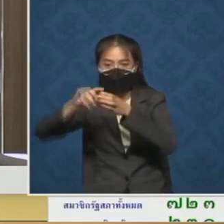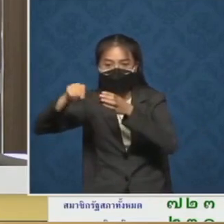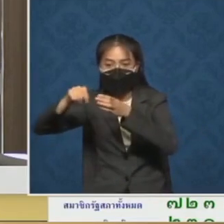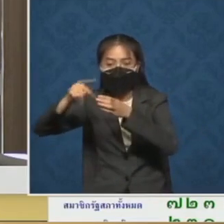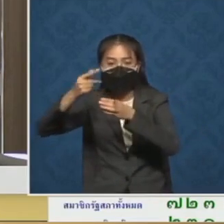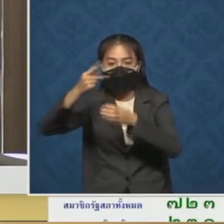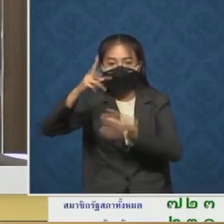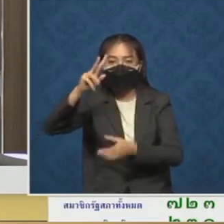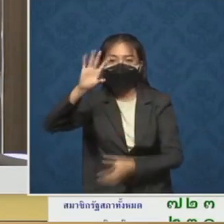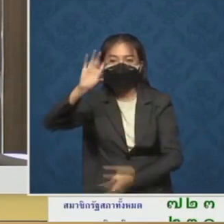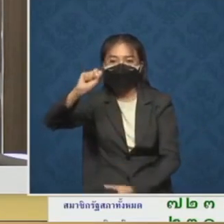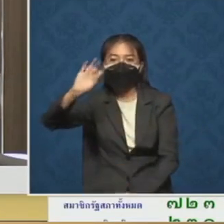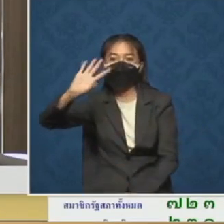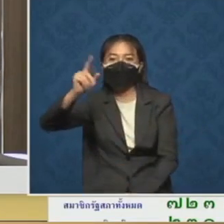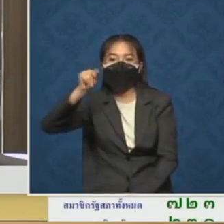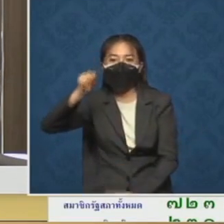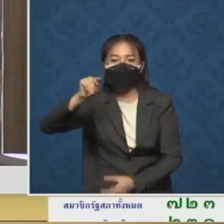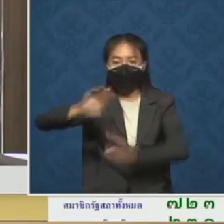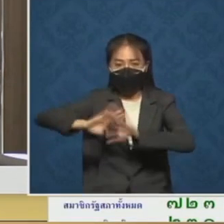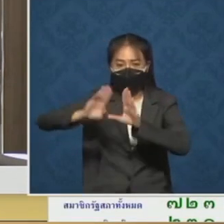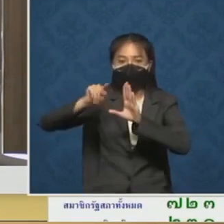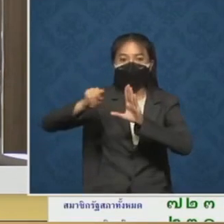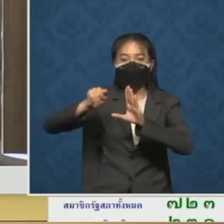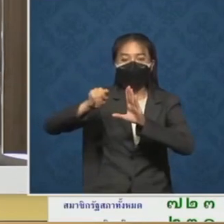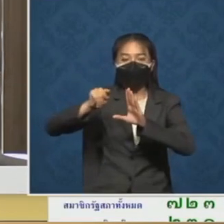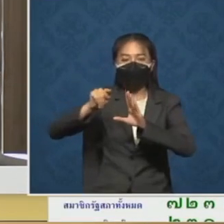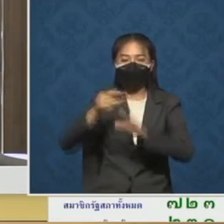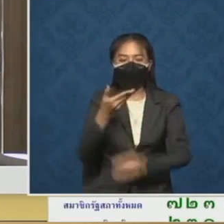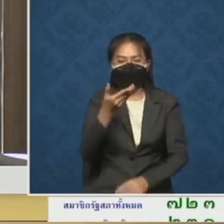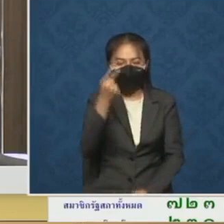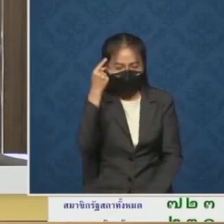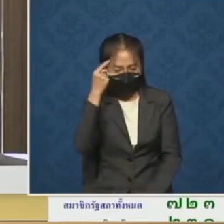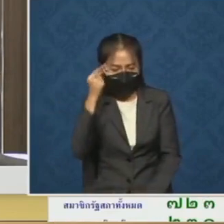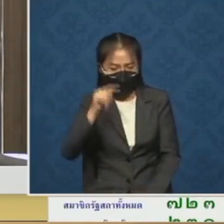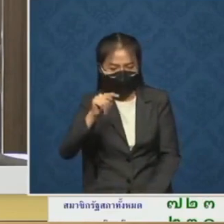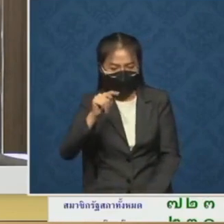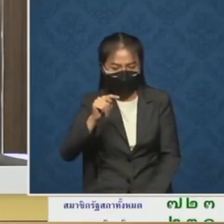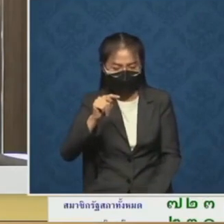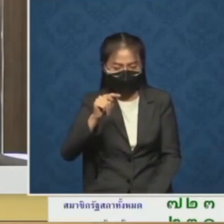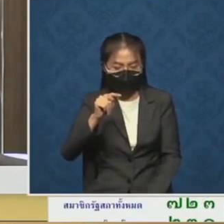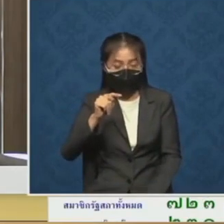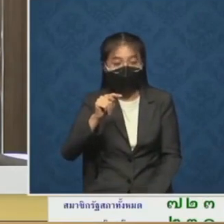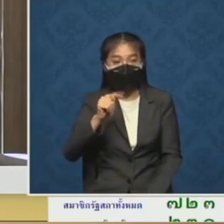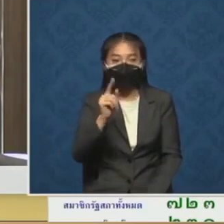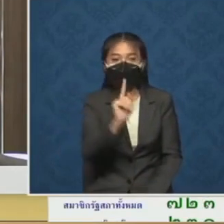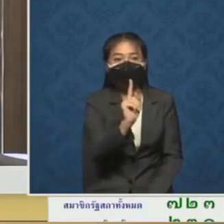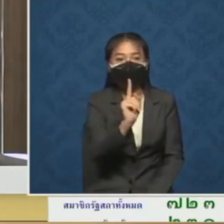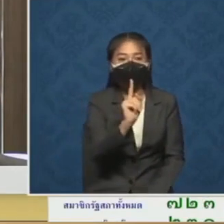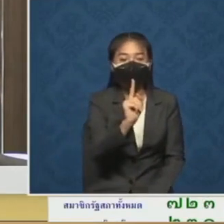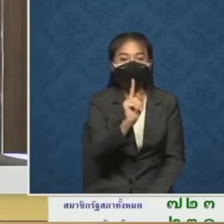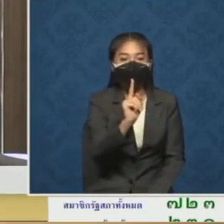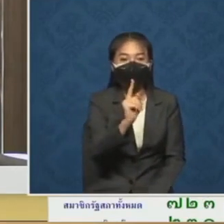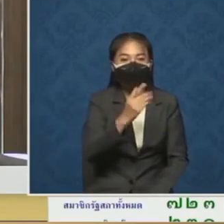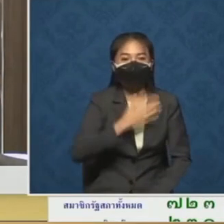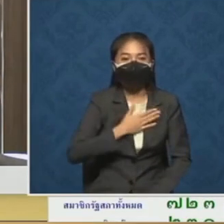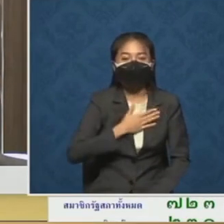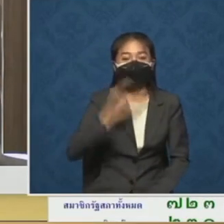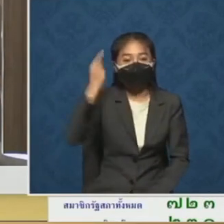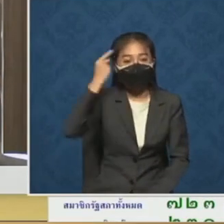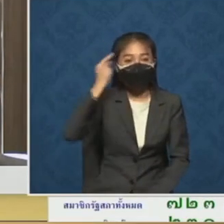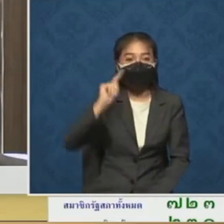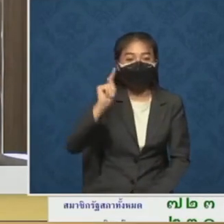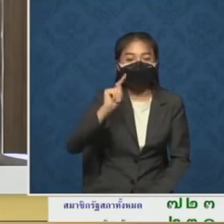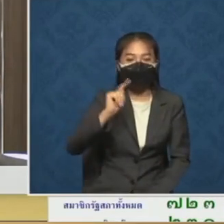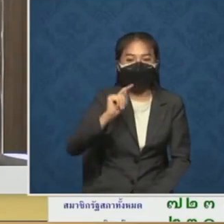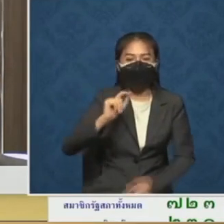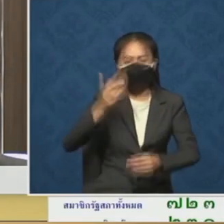เหนือจากผมว่ามันไม่ได้ช่วยให้เขาไม่รัฐประหารนะผมพยายามคิดเหมือนกันแต่ผมมานั่งคิดดูแล้วทำไม